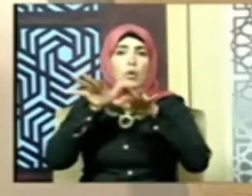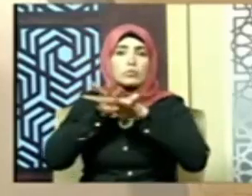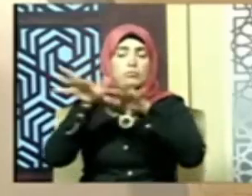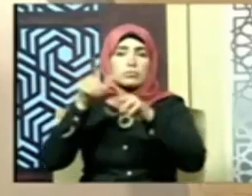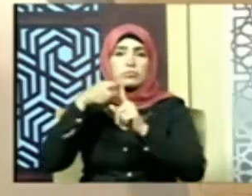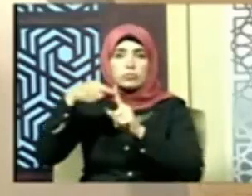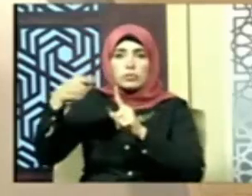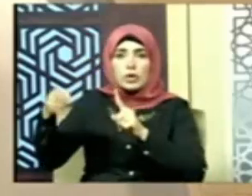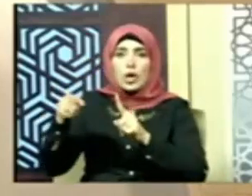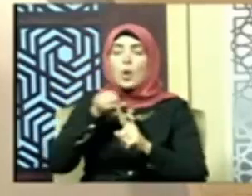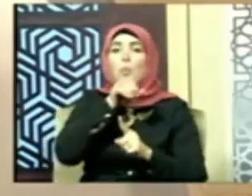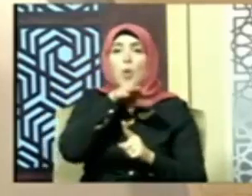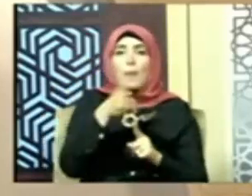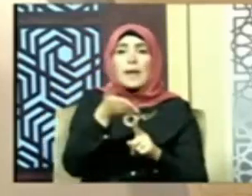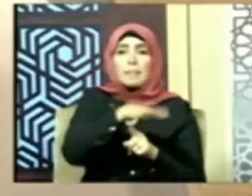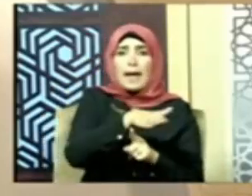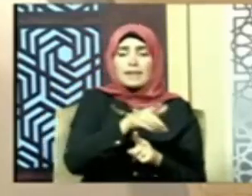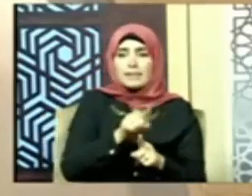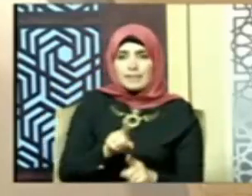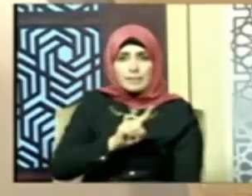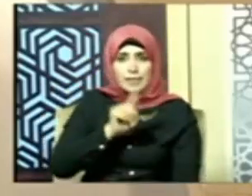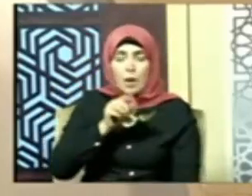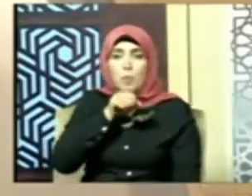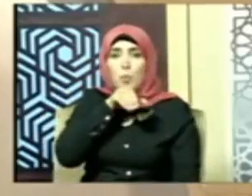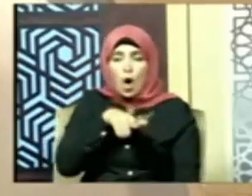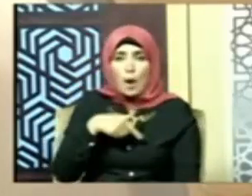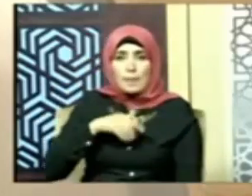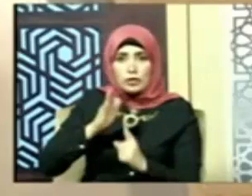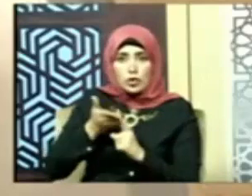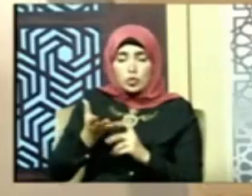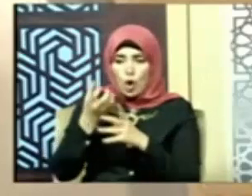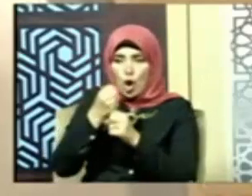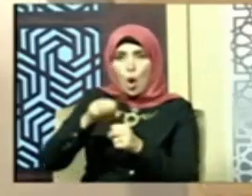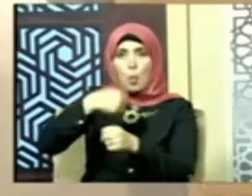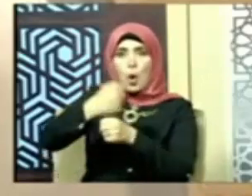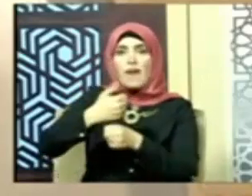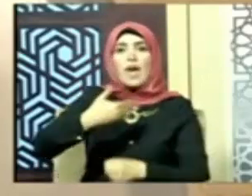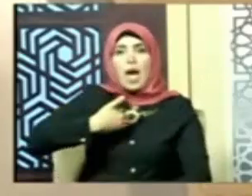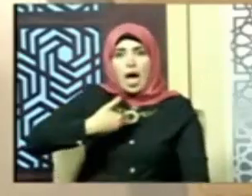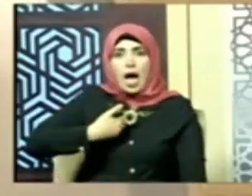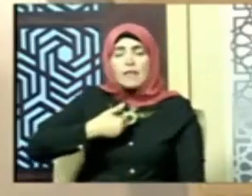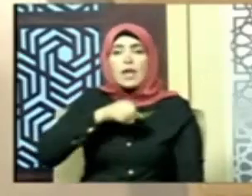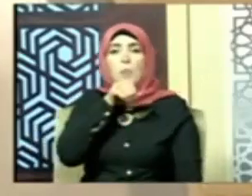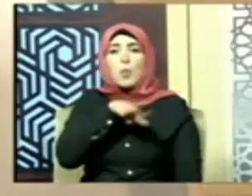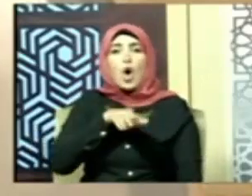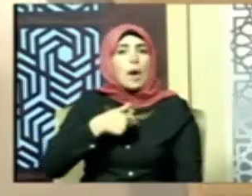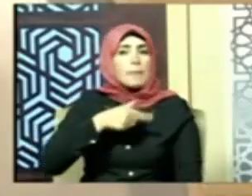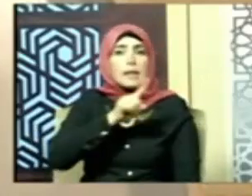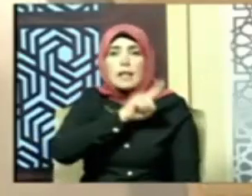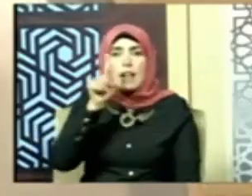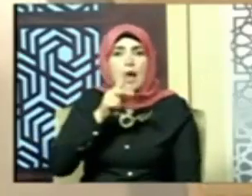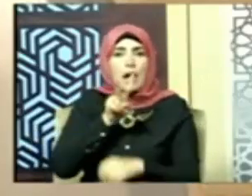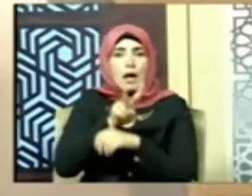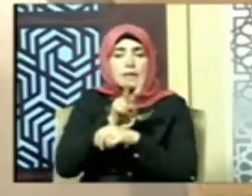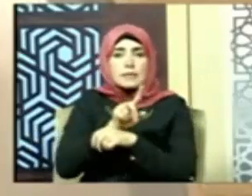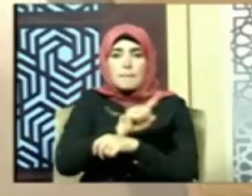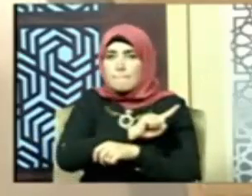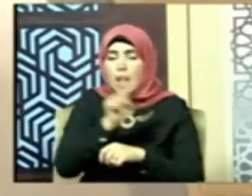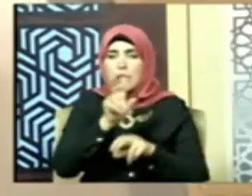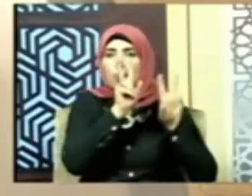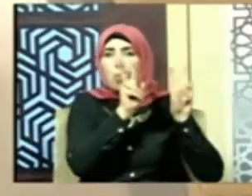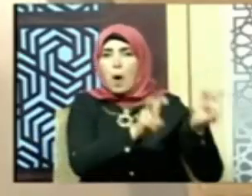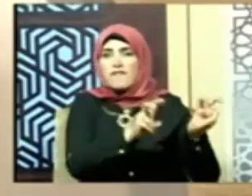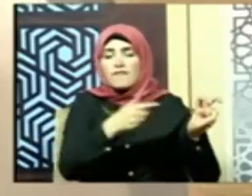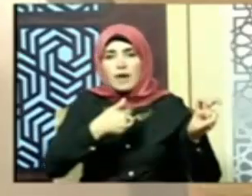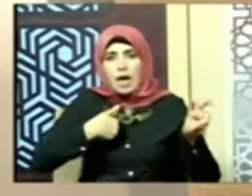يقول أنا النبي لا كذب، أنا ابن عبد المطلب، أنا النبي لا كذب، أنا ابن